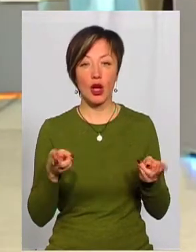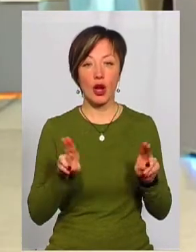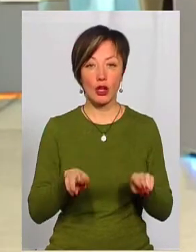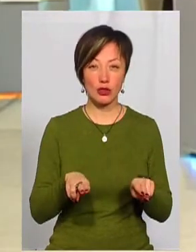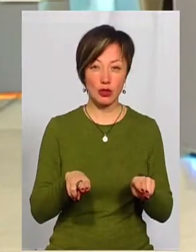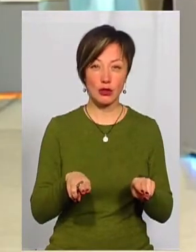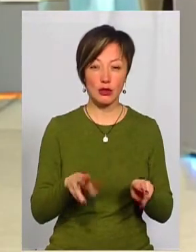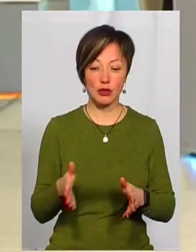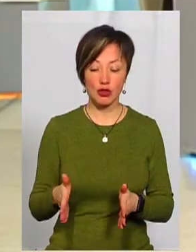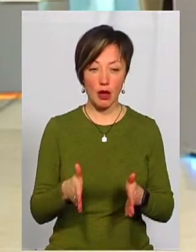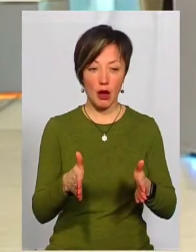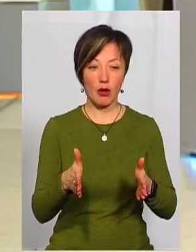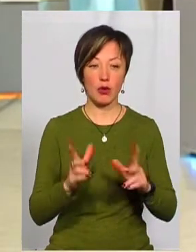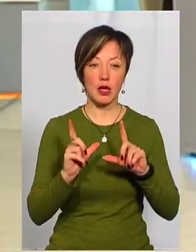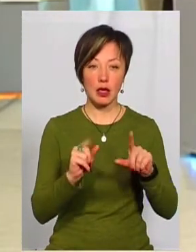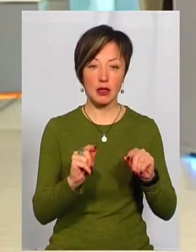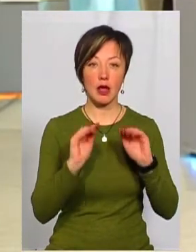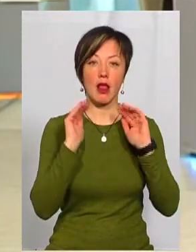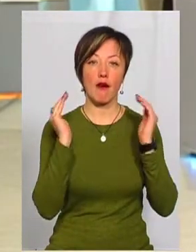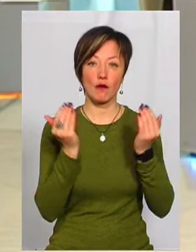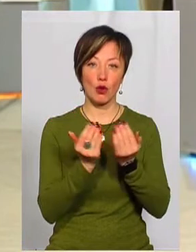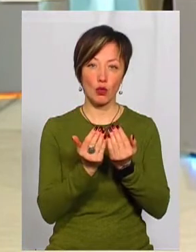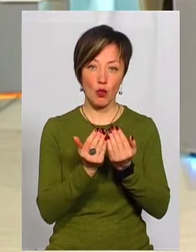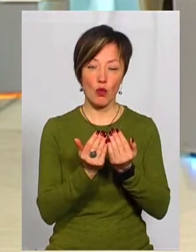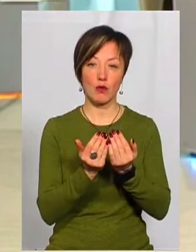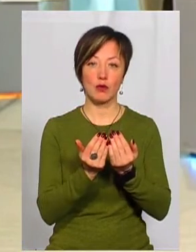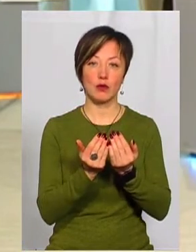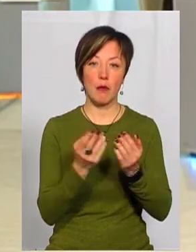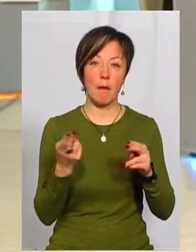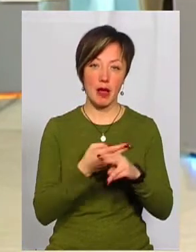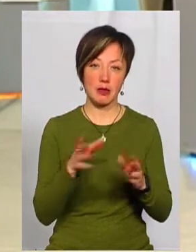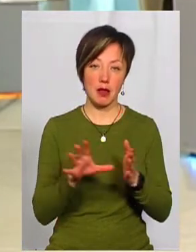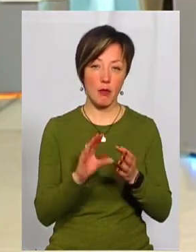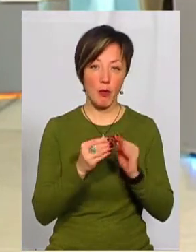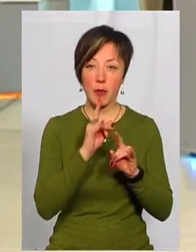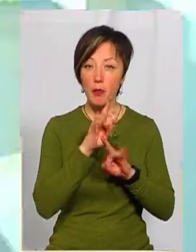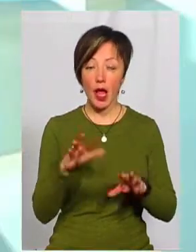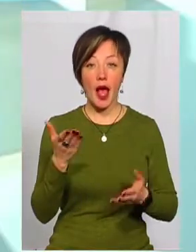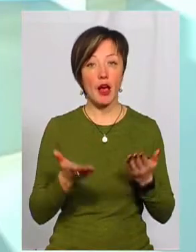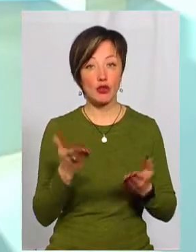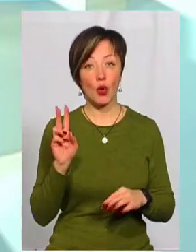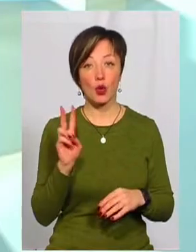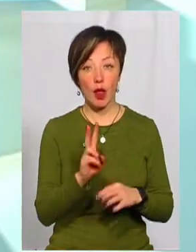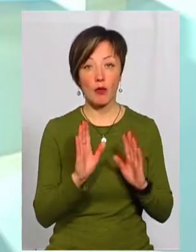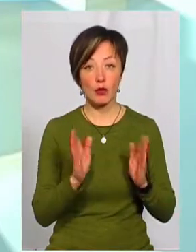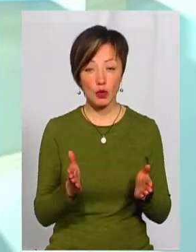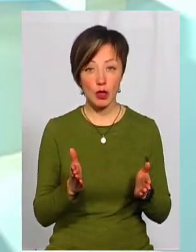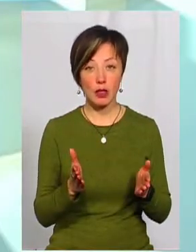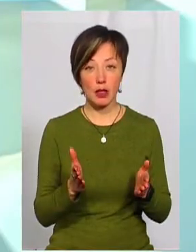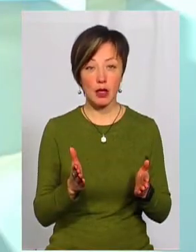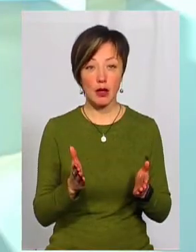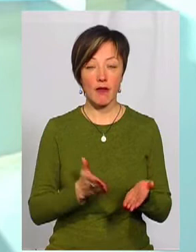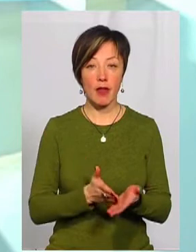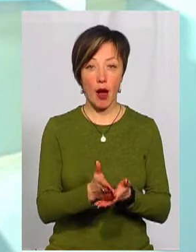Решту шляху ми будемо їхати все-таки на автономному ходу. Тобто проблем яких не буде. А якщо тролейбус буде їхати